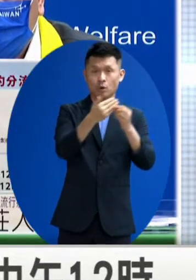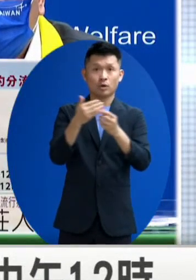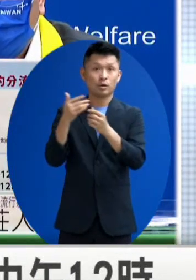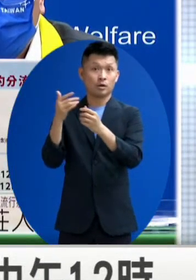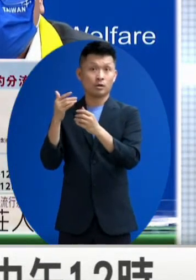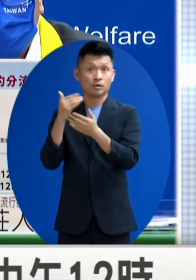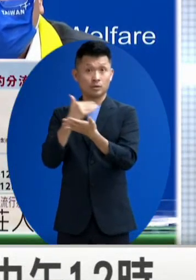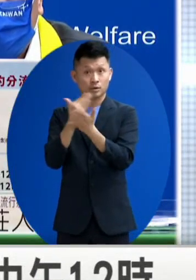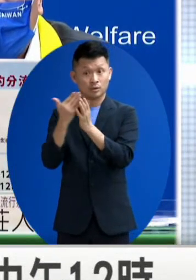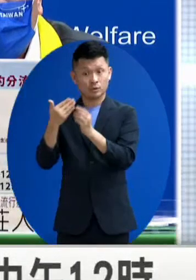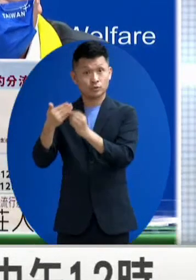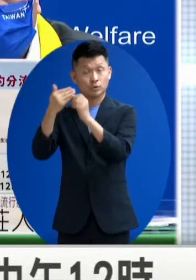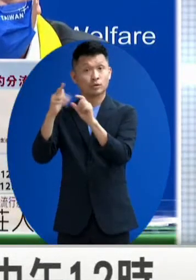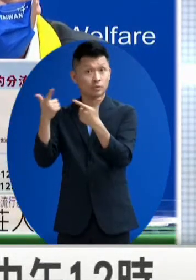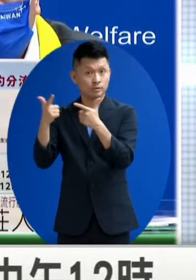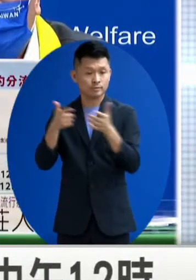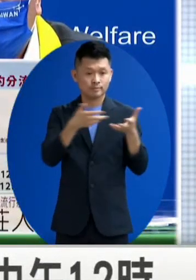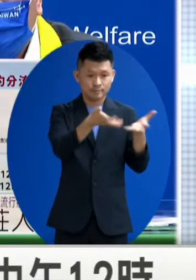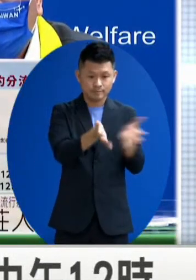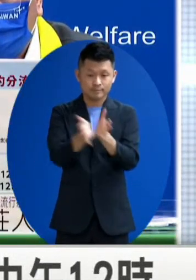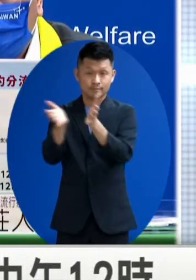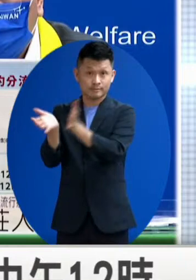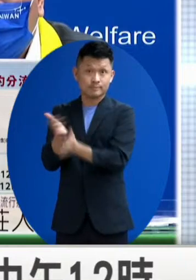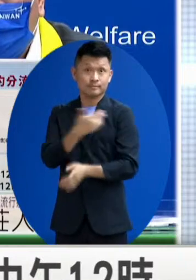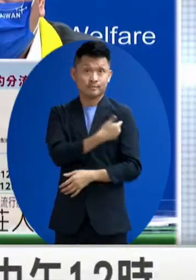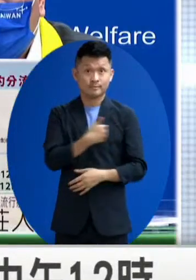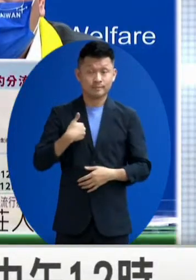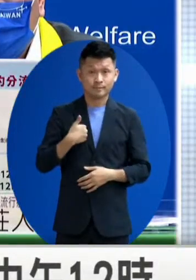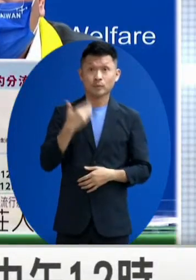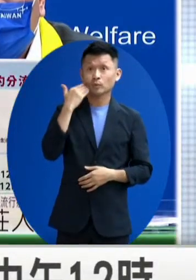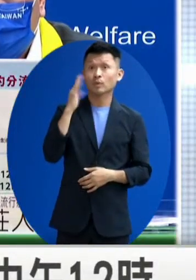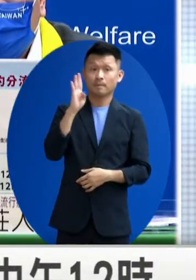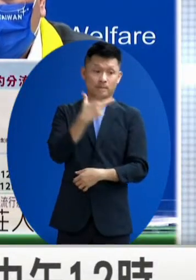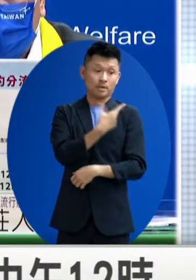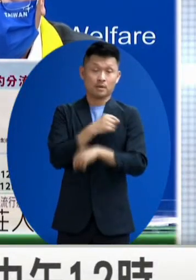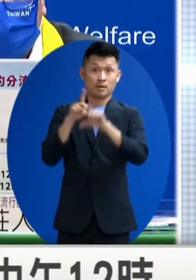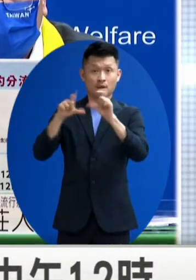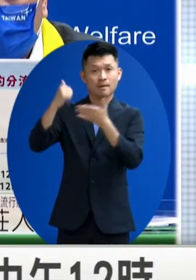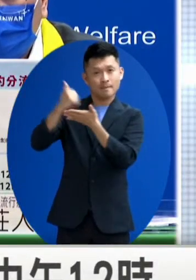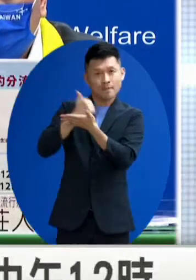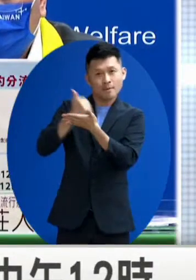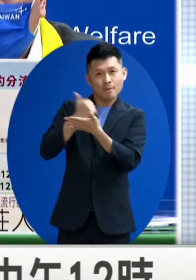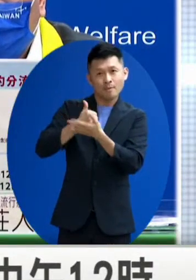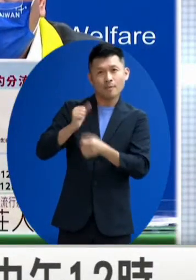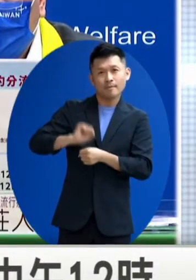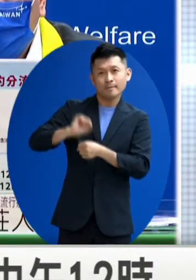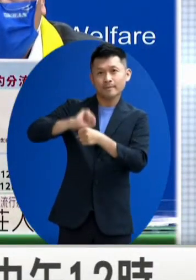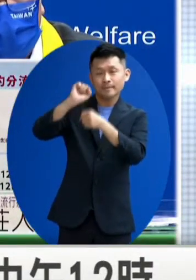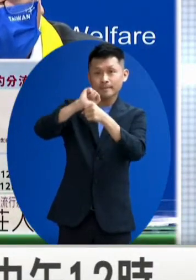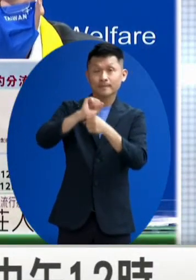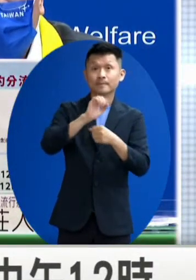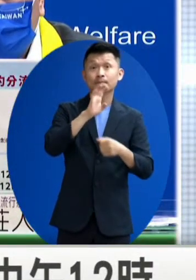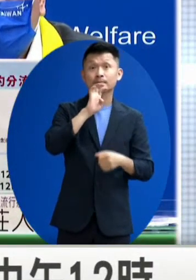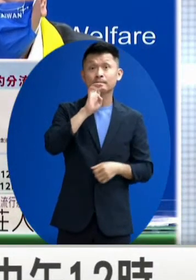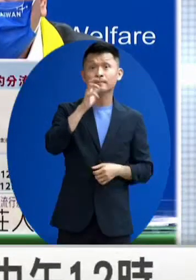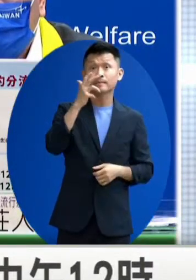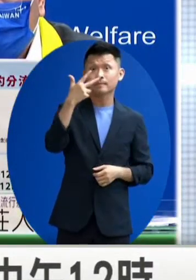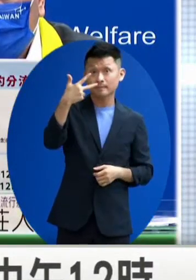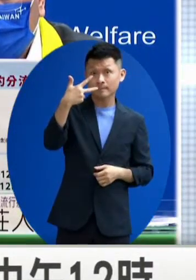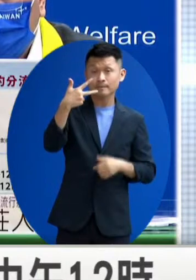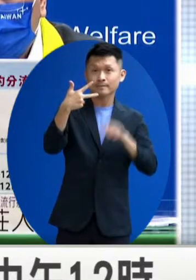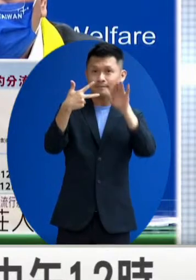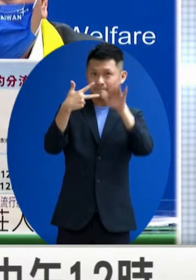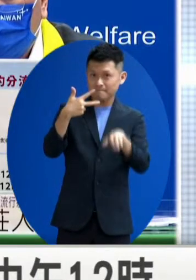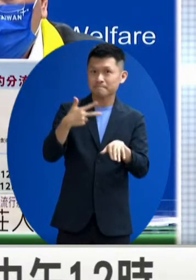那如果说有在持续有这个 BNT 来的话，我们再就往47岁以下开，所以很有可能这